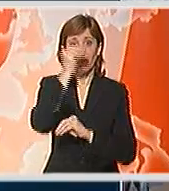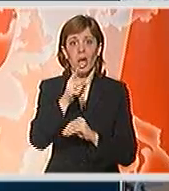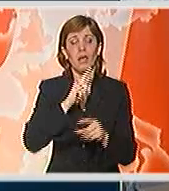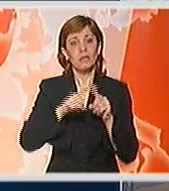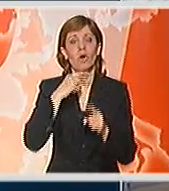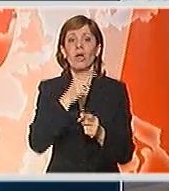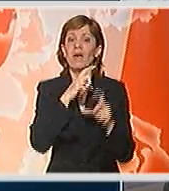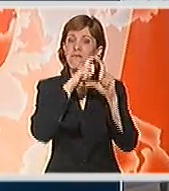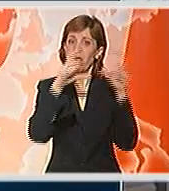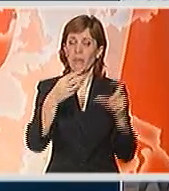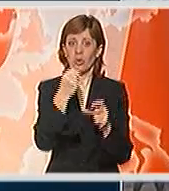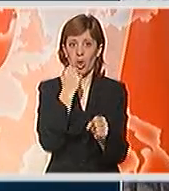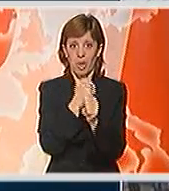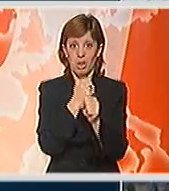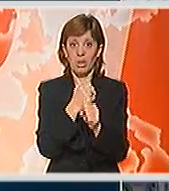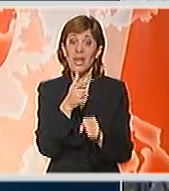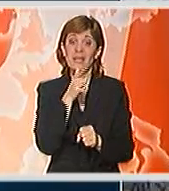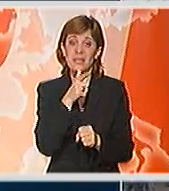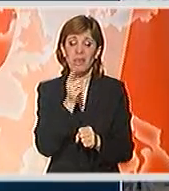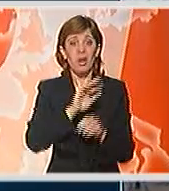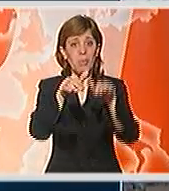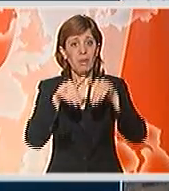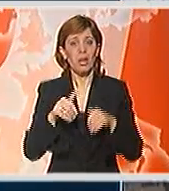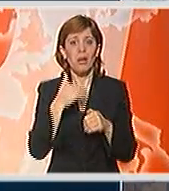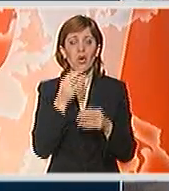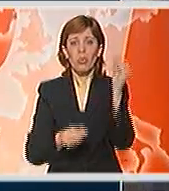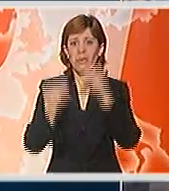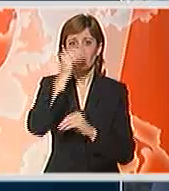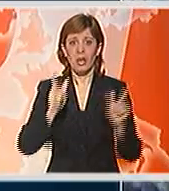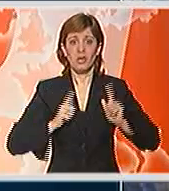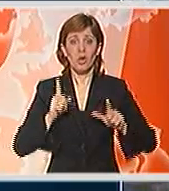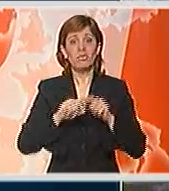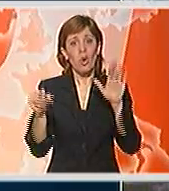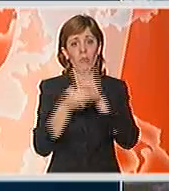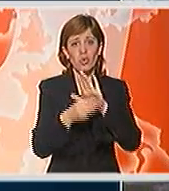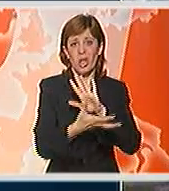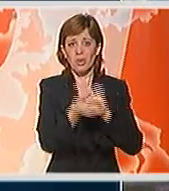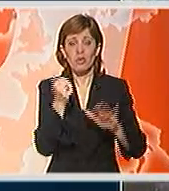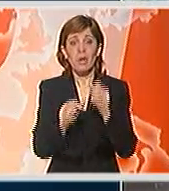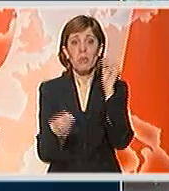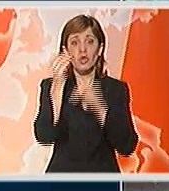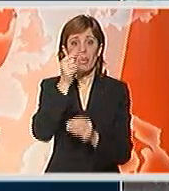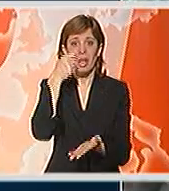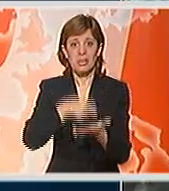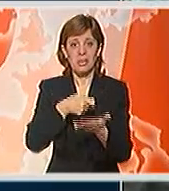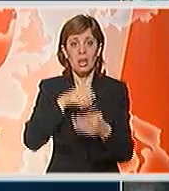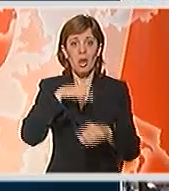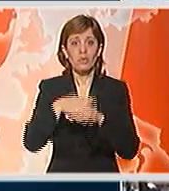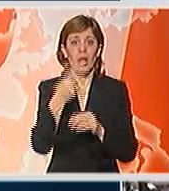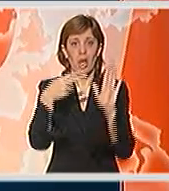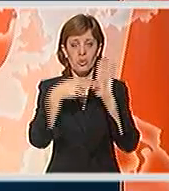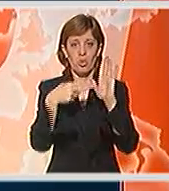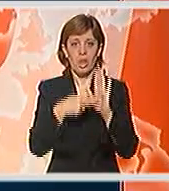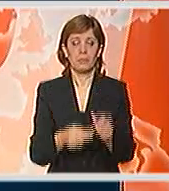firme, ali smatra da je zahtev neprihvatljiv ako se povećanje očekuje iz budžeta ili od poskupljenja cena usluga poput struje.